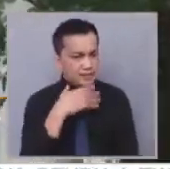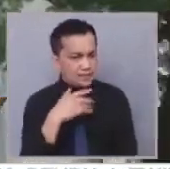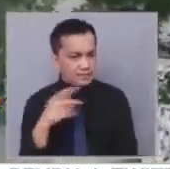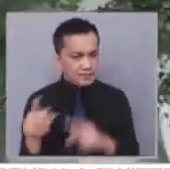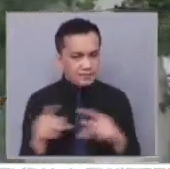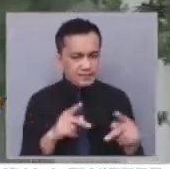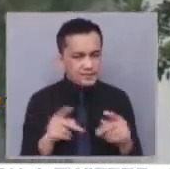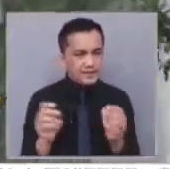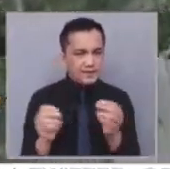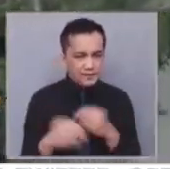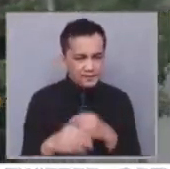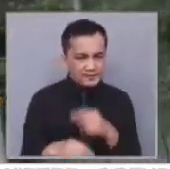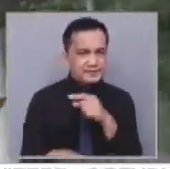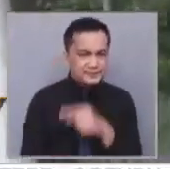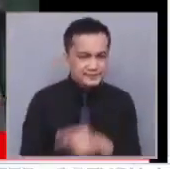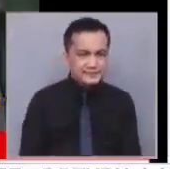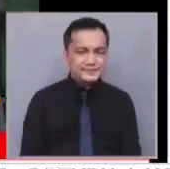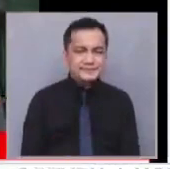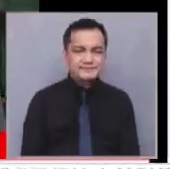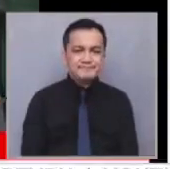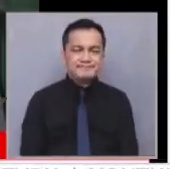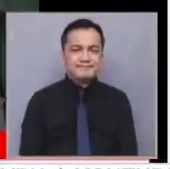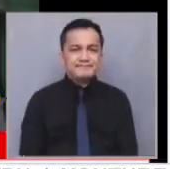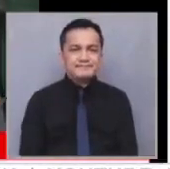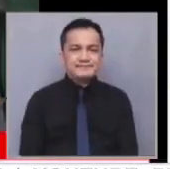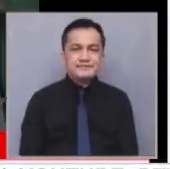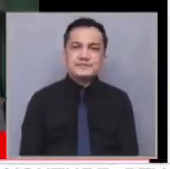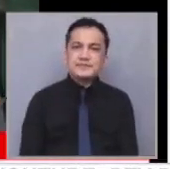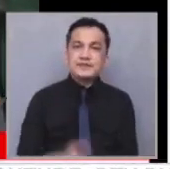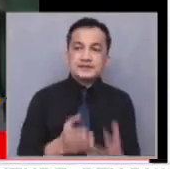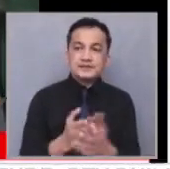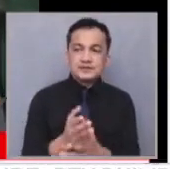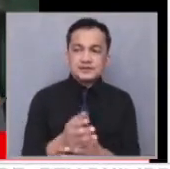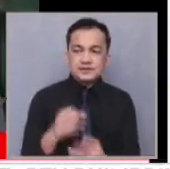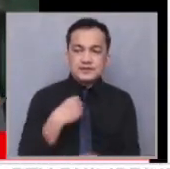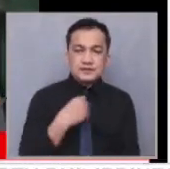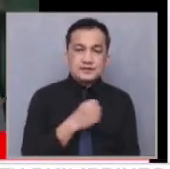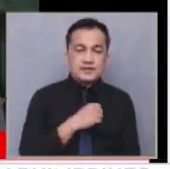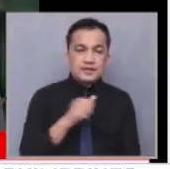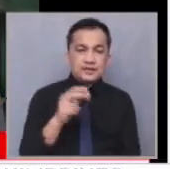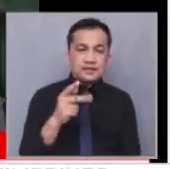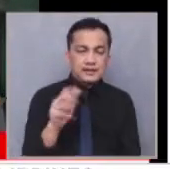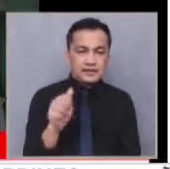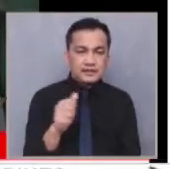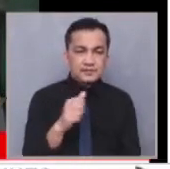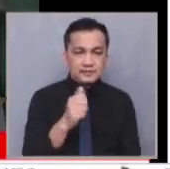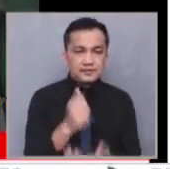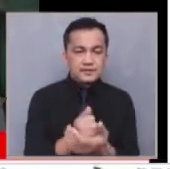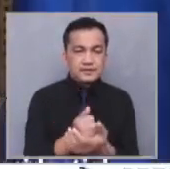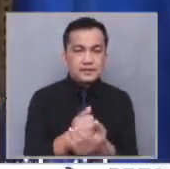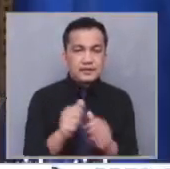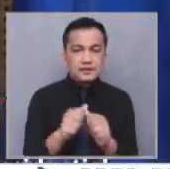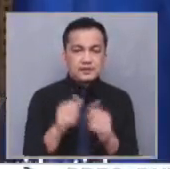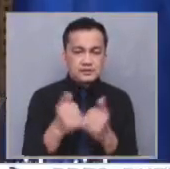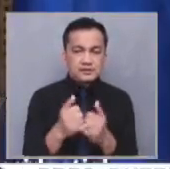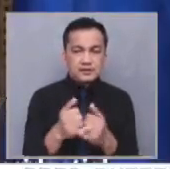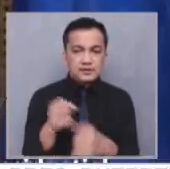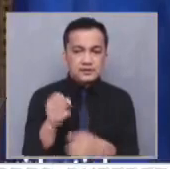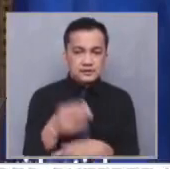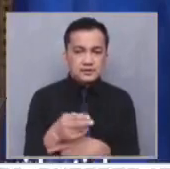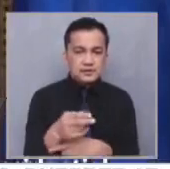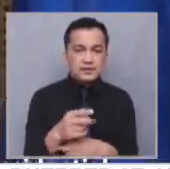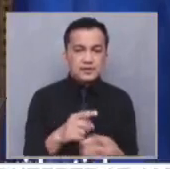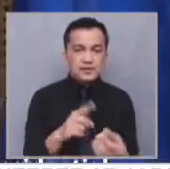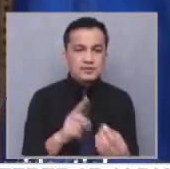nito. Sa pamamagitan naman ni Senator Sonny Anggara, inumpirma rin ng ahensya ang direktiba ni Pangulong